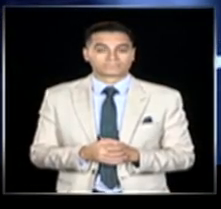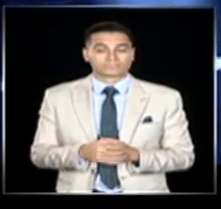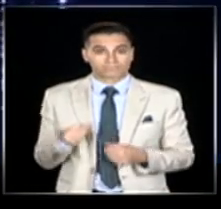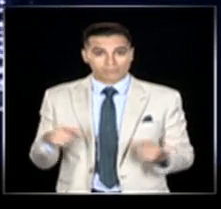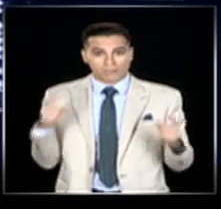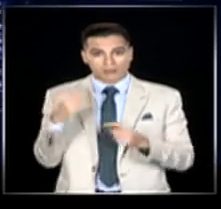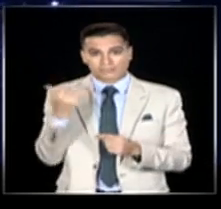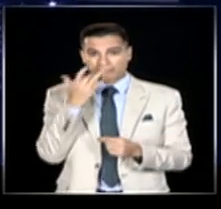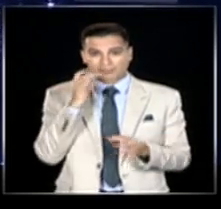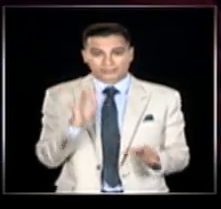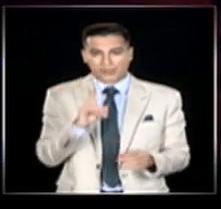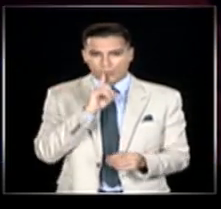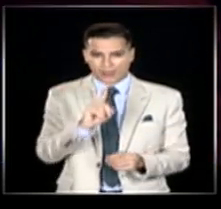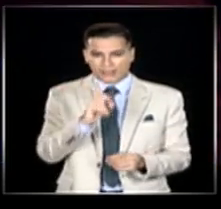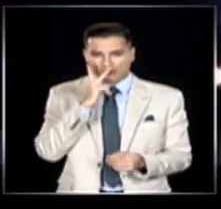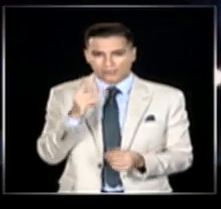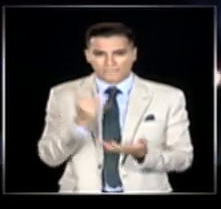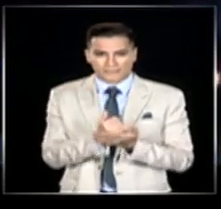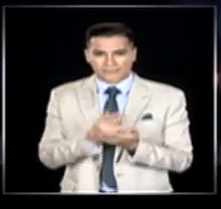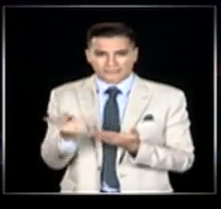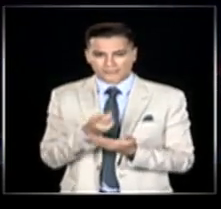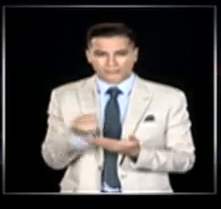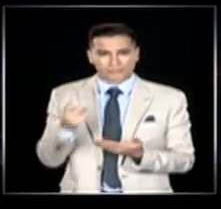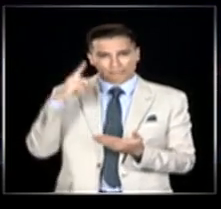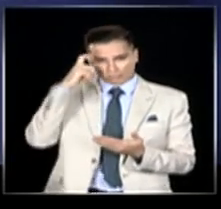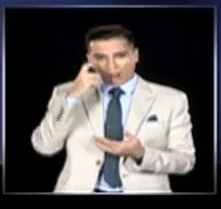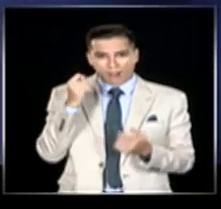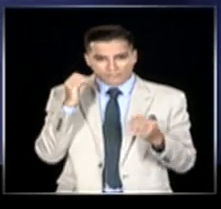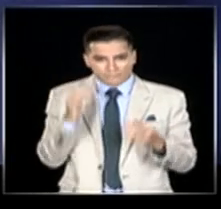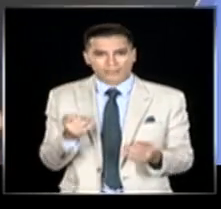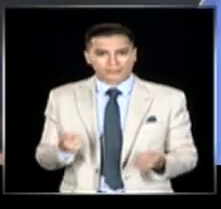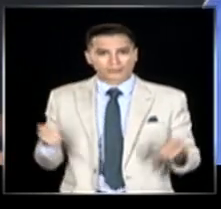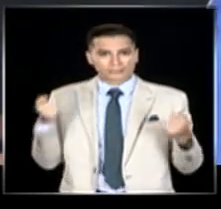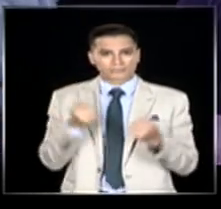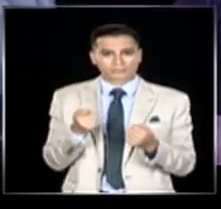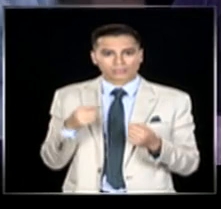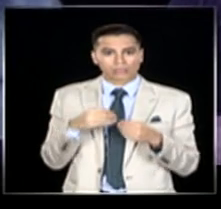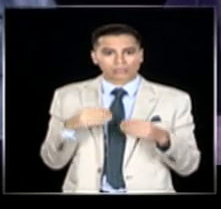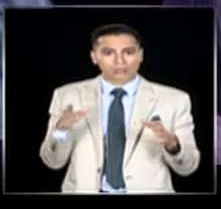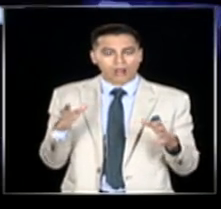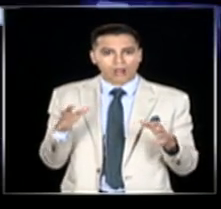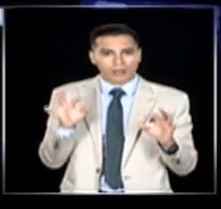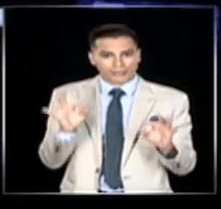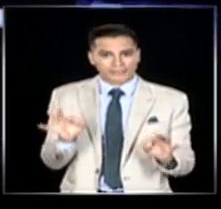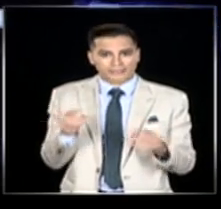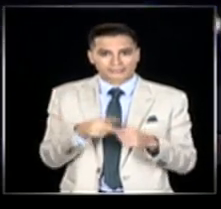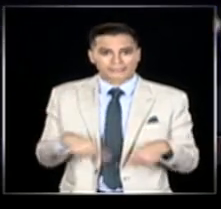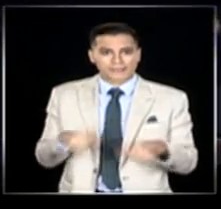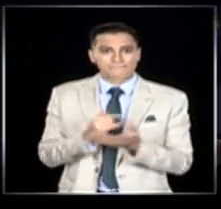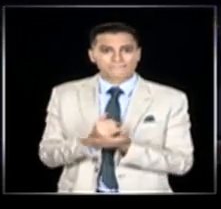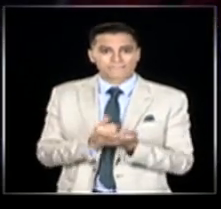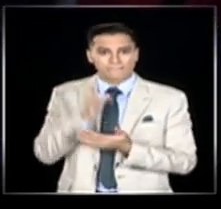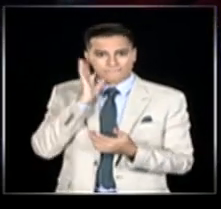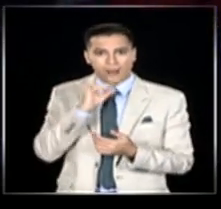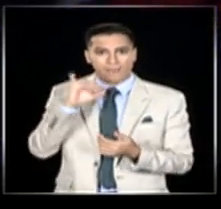المباراة سهلة ولكن المدرستين صعبوا المهمة على نفسهم. طارت نقط كتيرة جدا من مدرسة